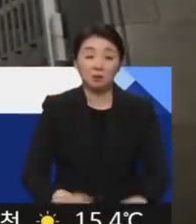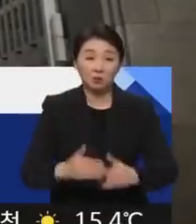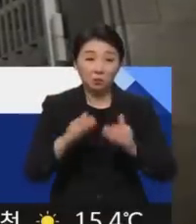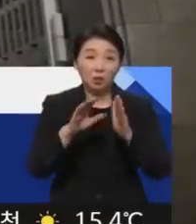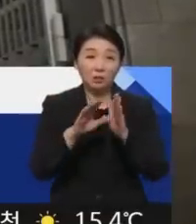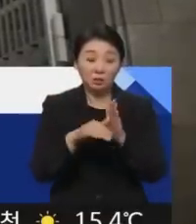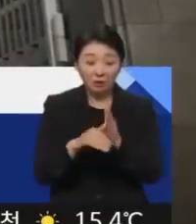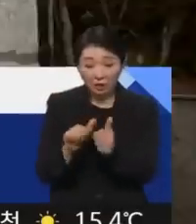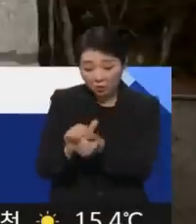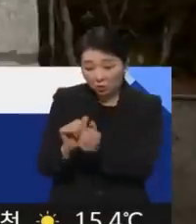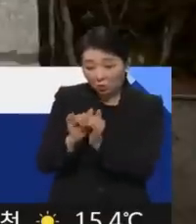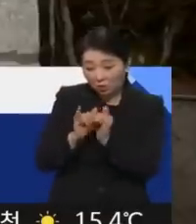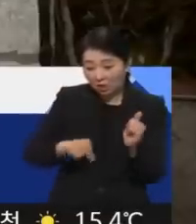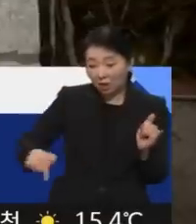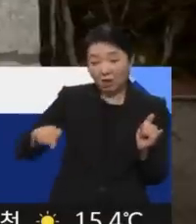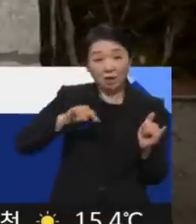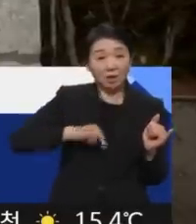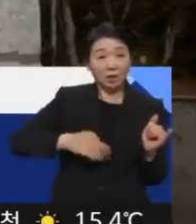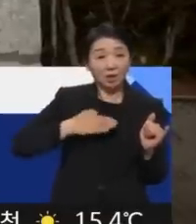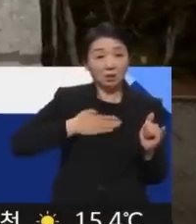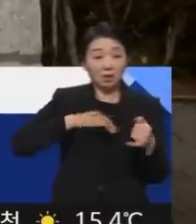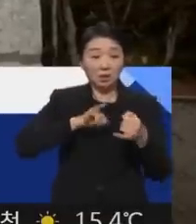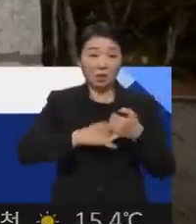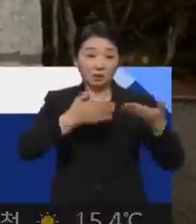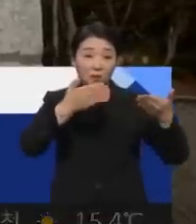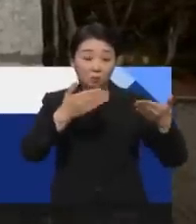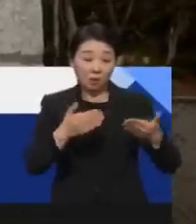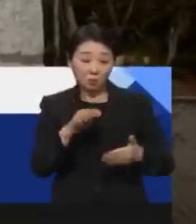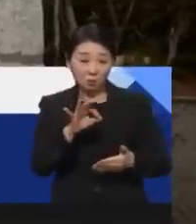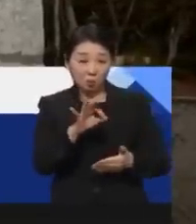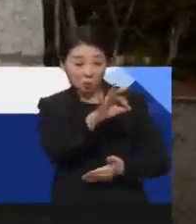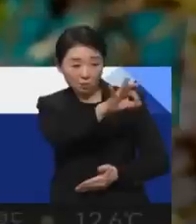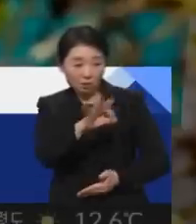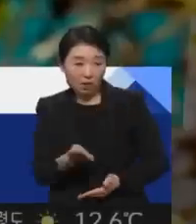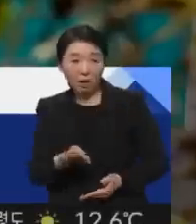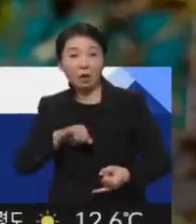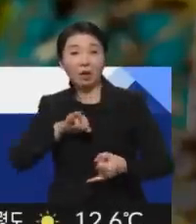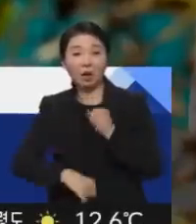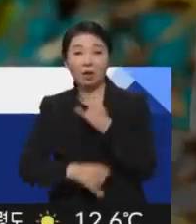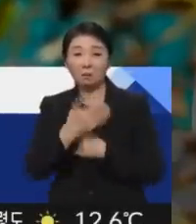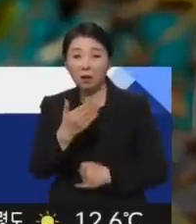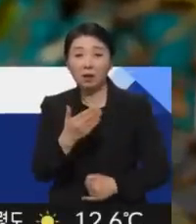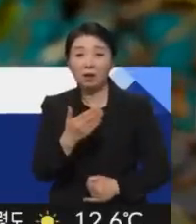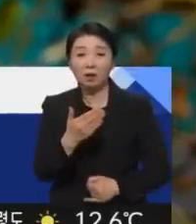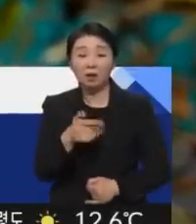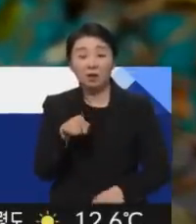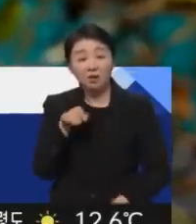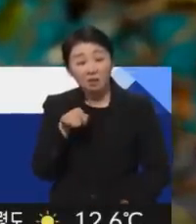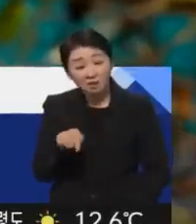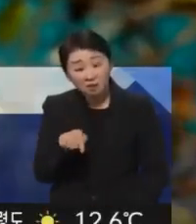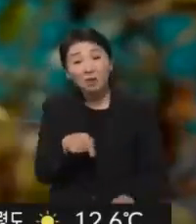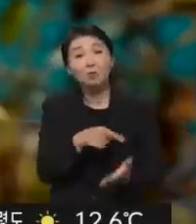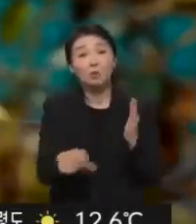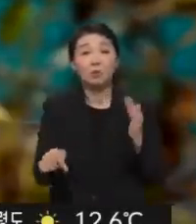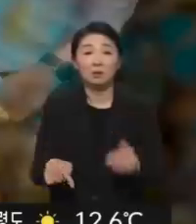과정에서 채권자들은 본인이 약속받은 시기에 돈을 못 받을 수도 있는 겁니다. 그러니까 사실 그게 디폴트거든요.